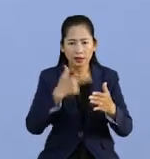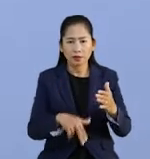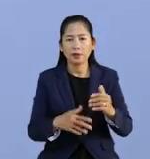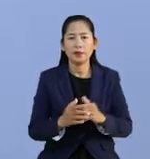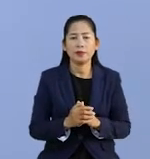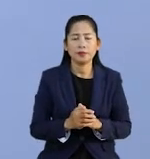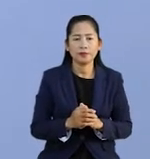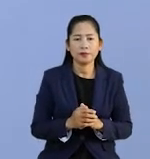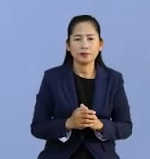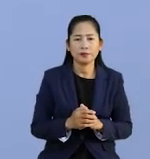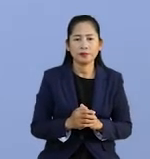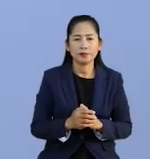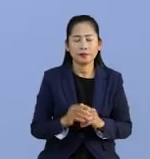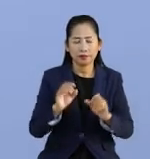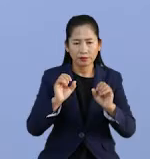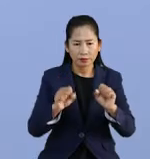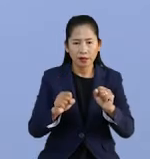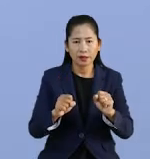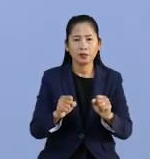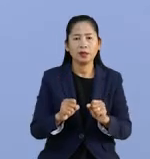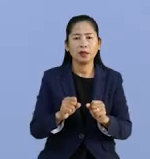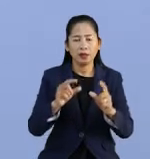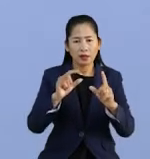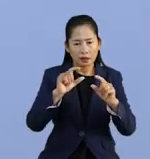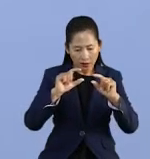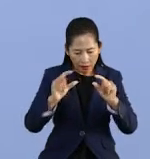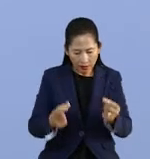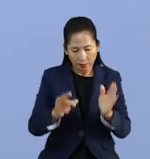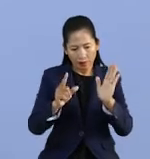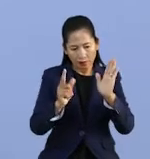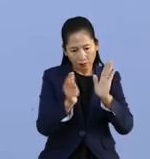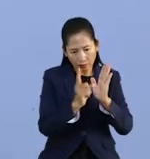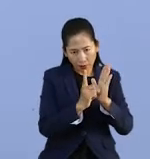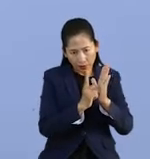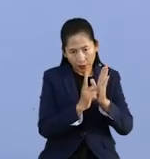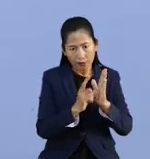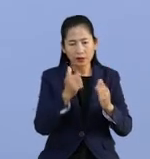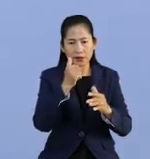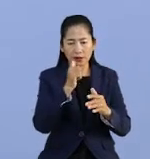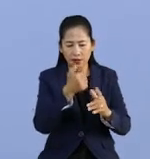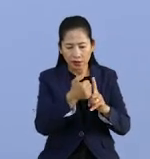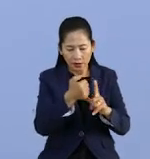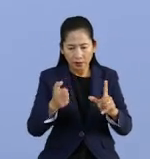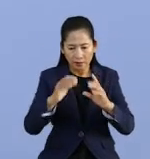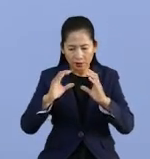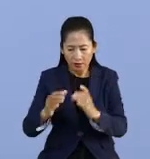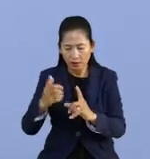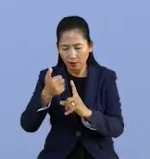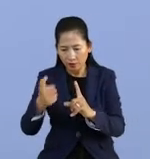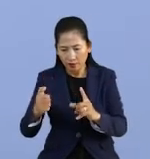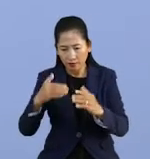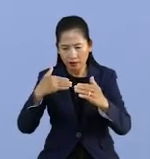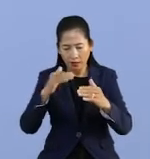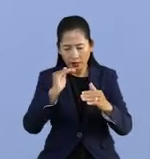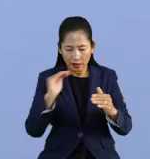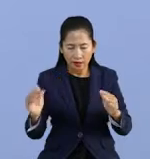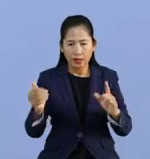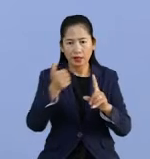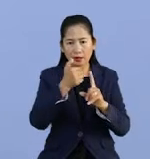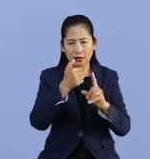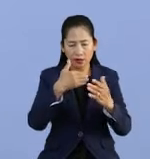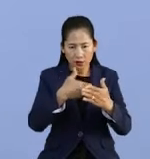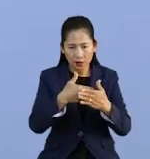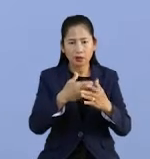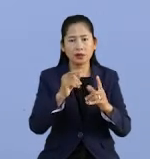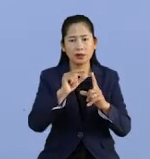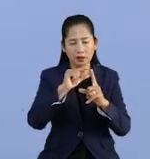ไว้ก่อนบาดจังกรรมบทตัวคือเชียนเนียมหรือกันซามเนียมได้ในขังสามจ